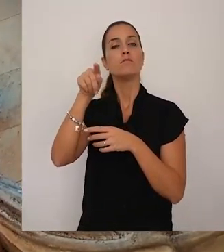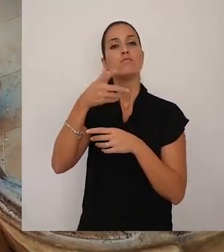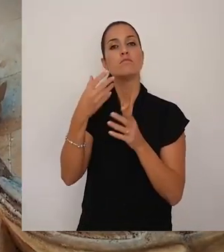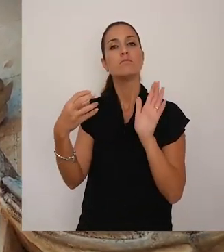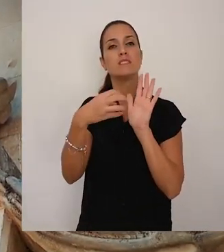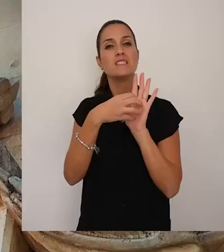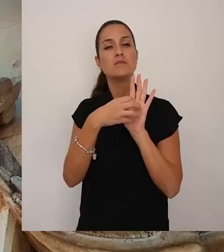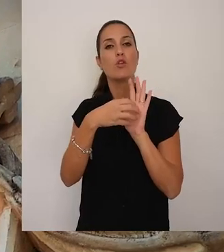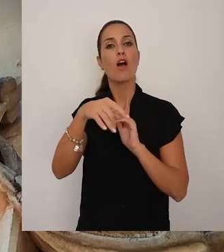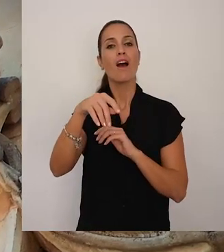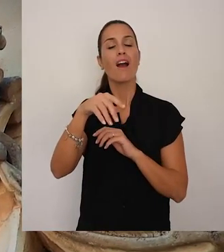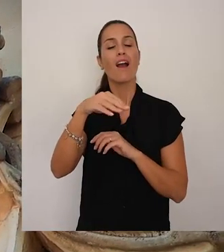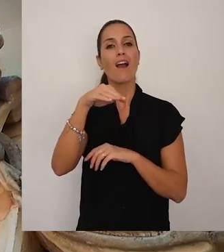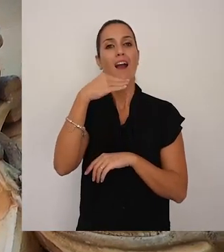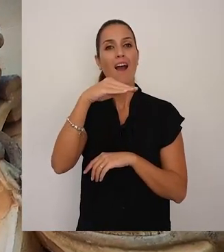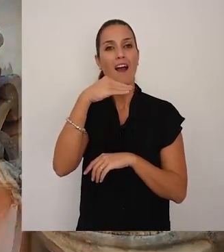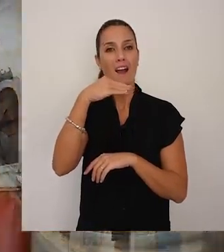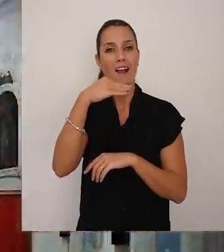torcia accesa.